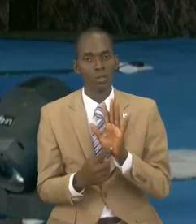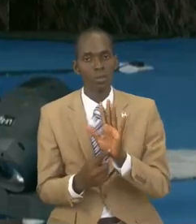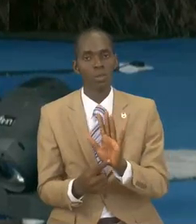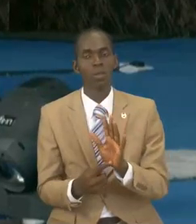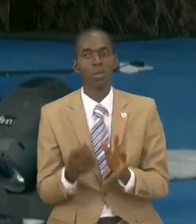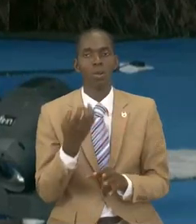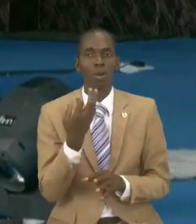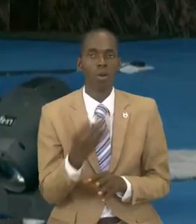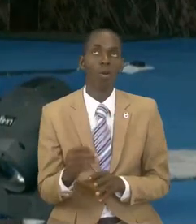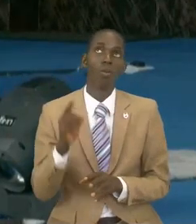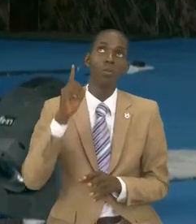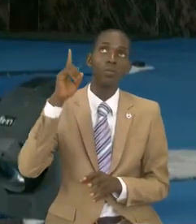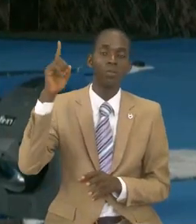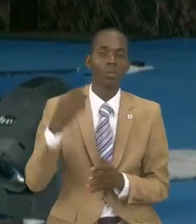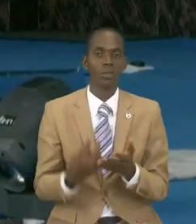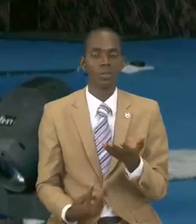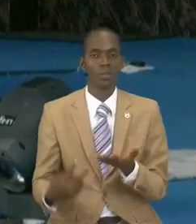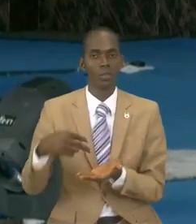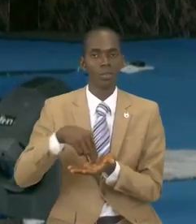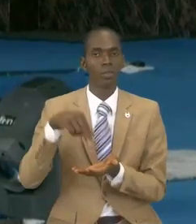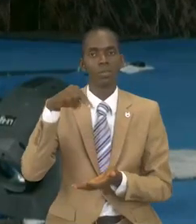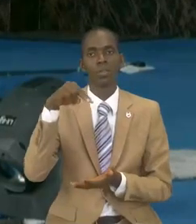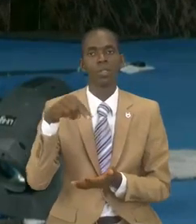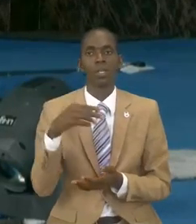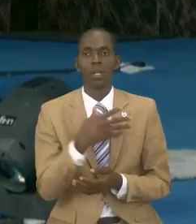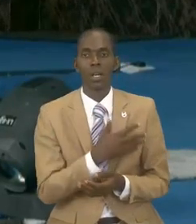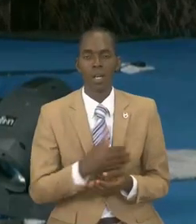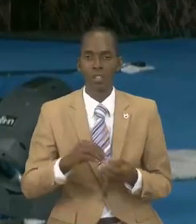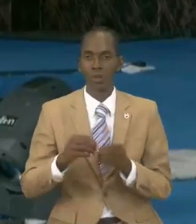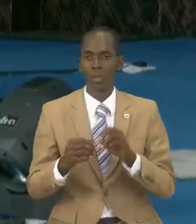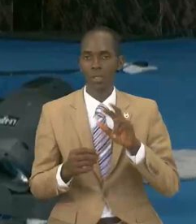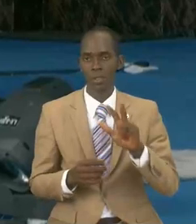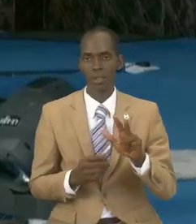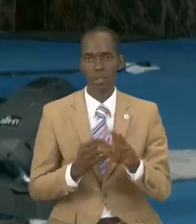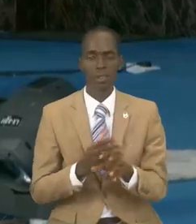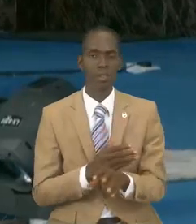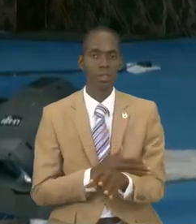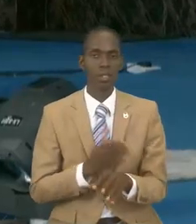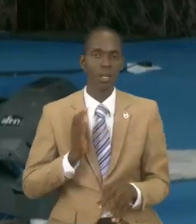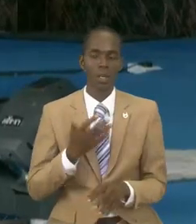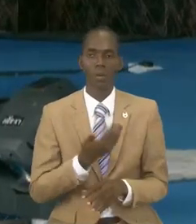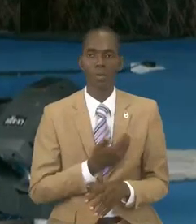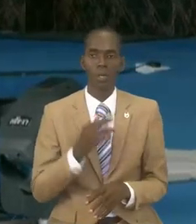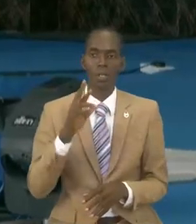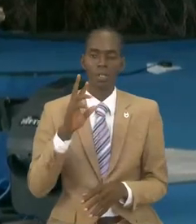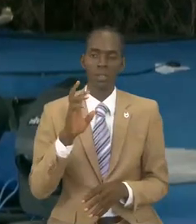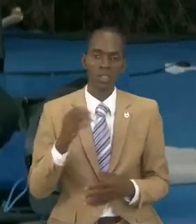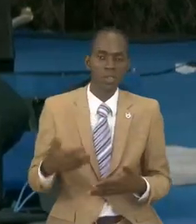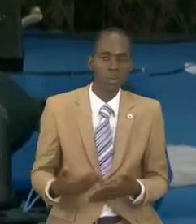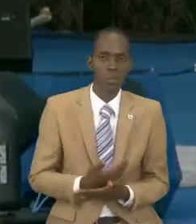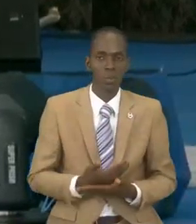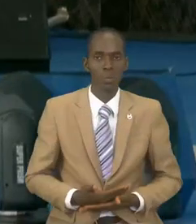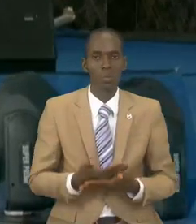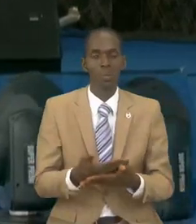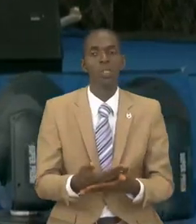révélation de sa résurrection. Et 3. Notre régénération